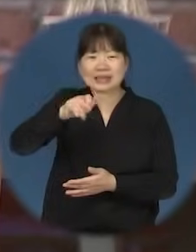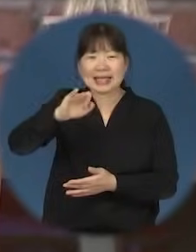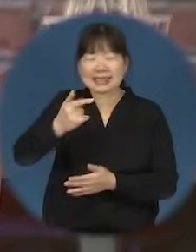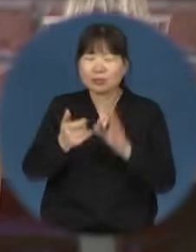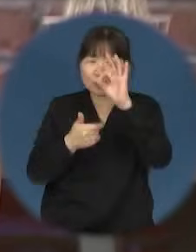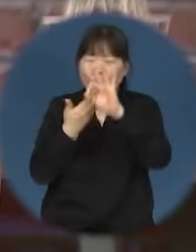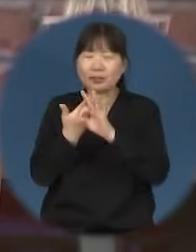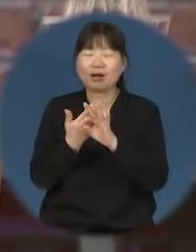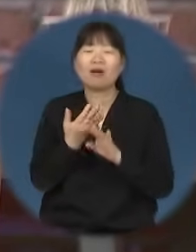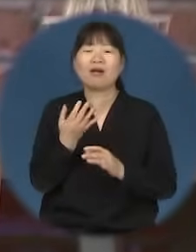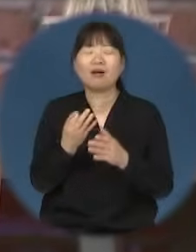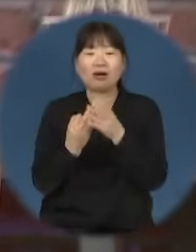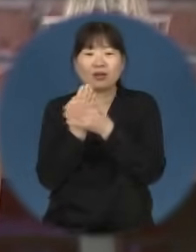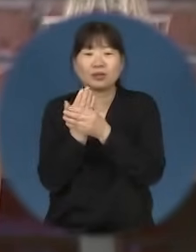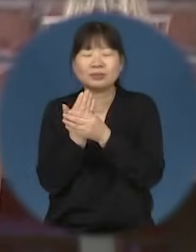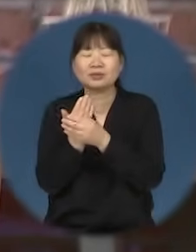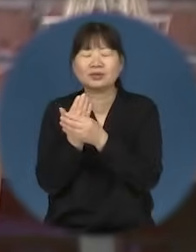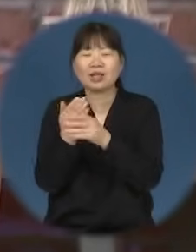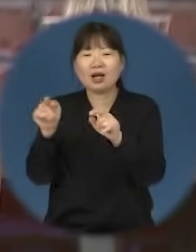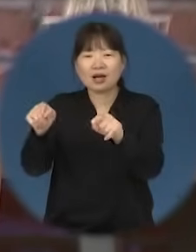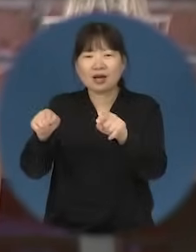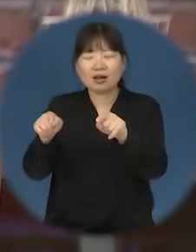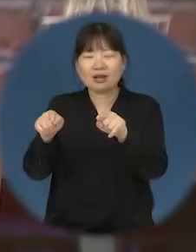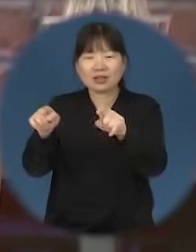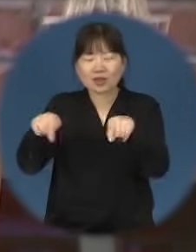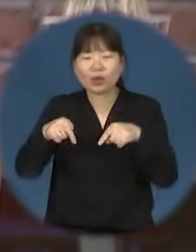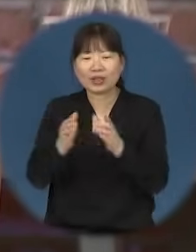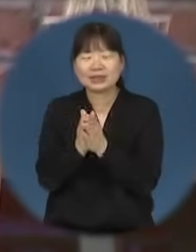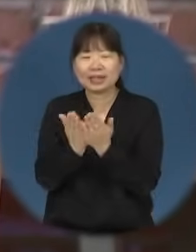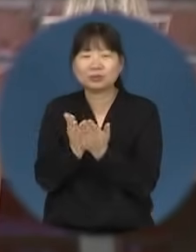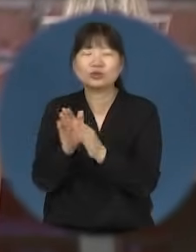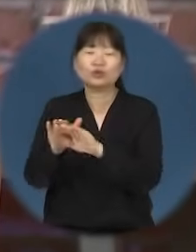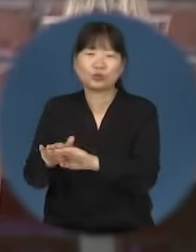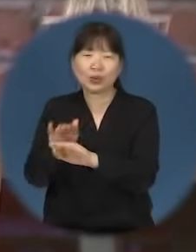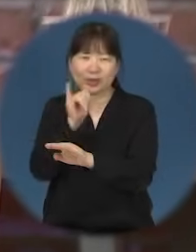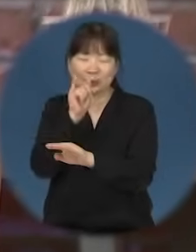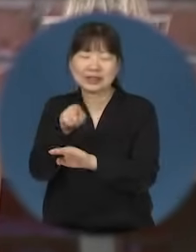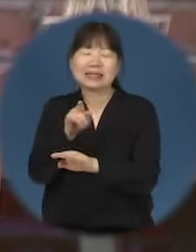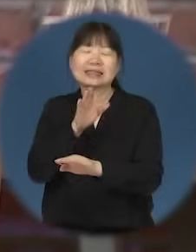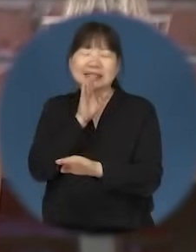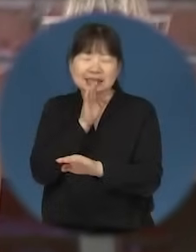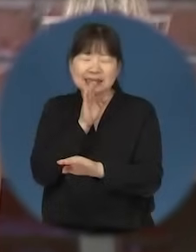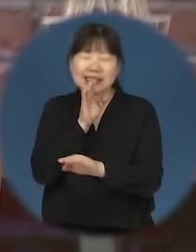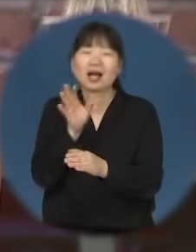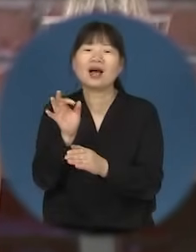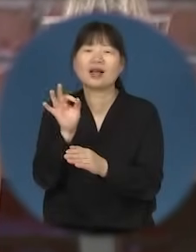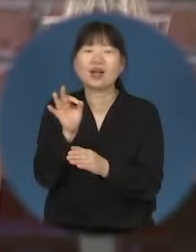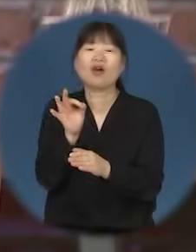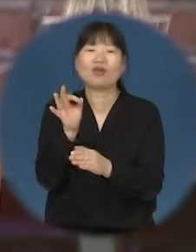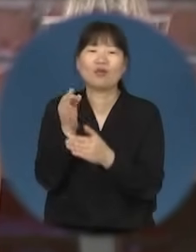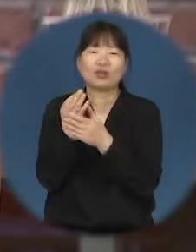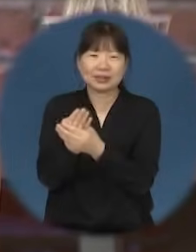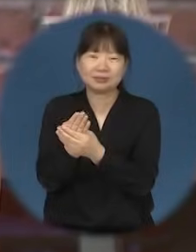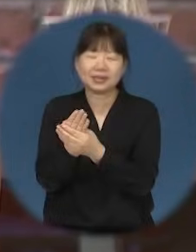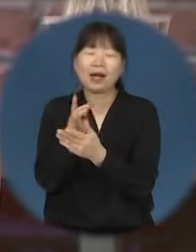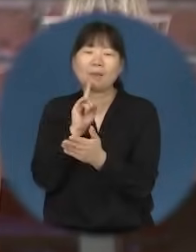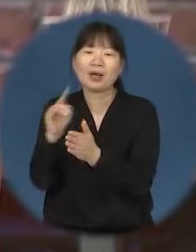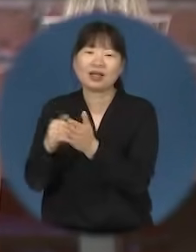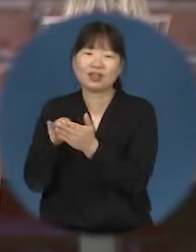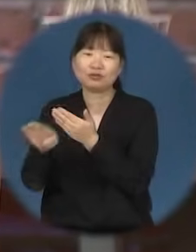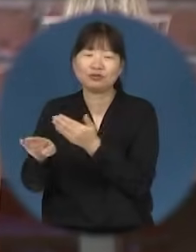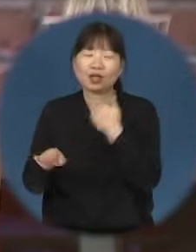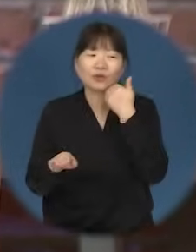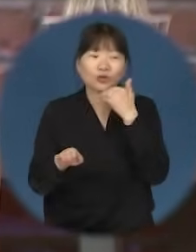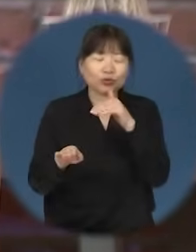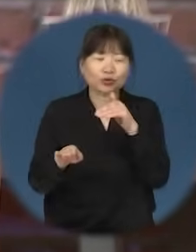그 현금을 거래 장부에다가 두고 이게 진짜 현금이야 라고 하고